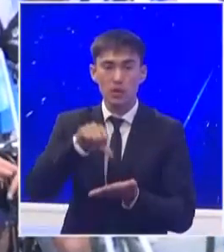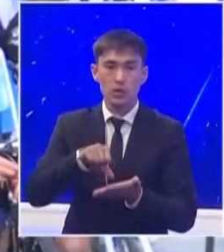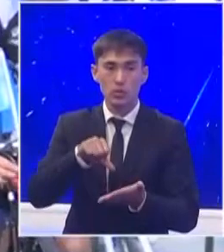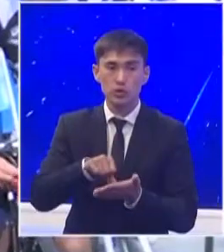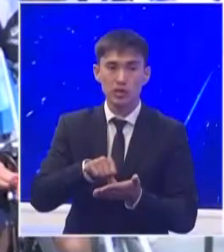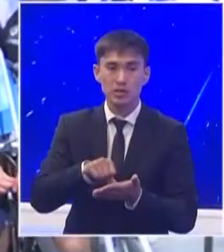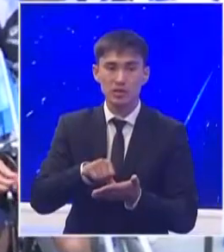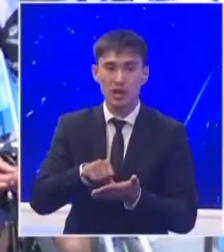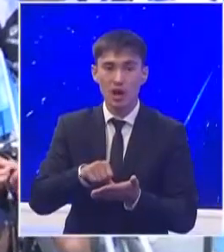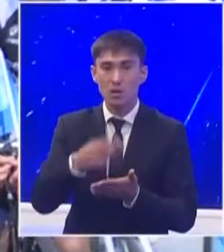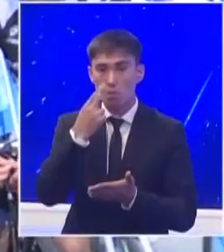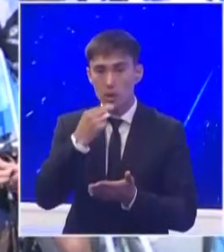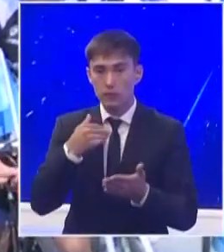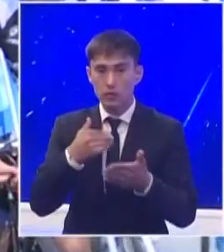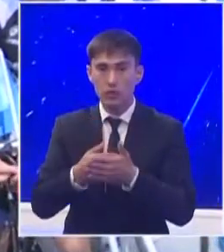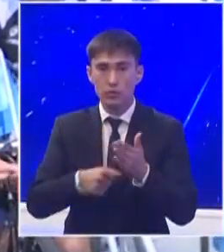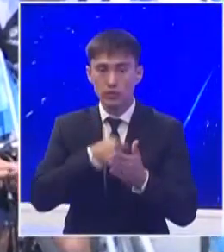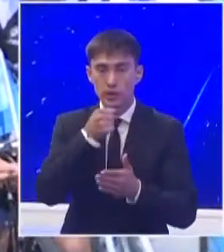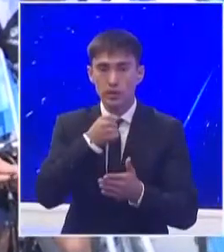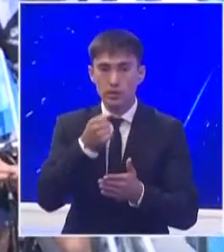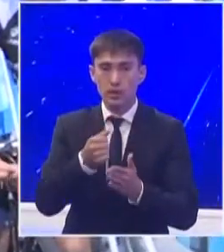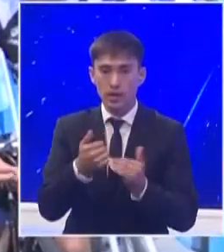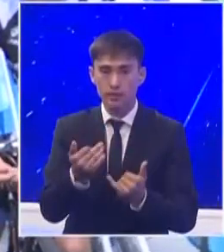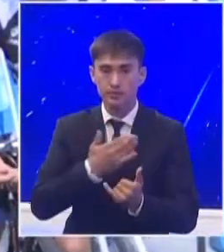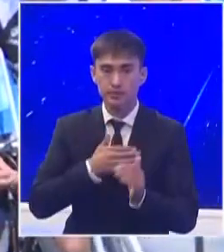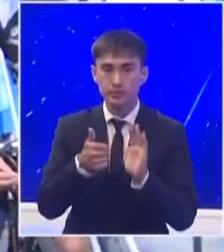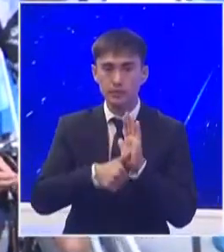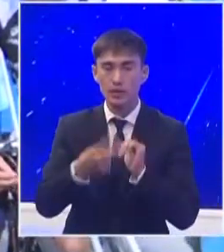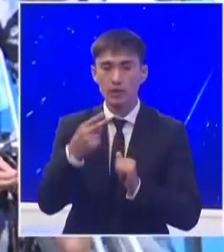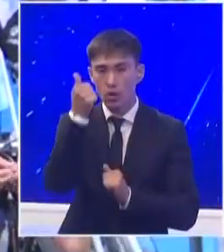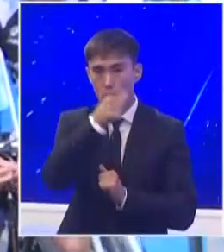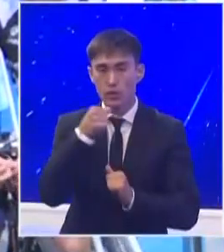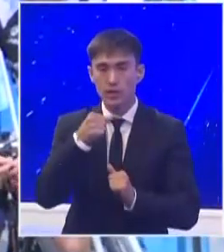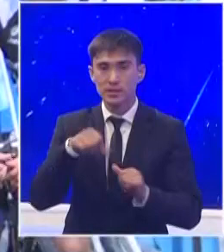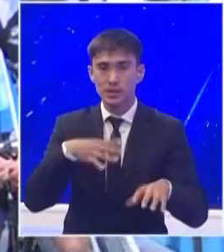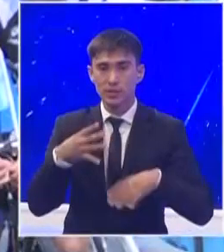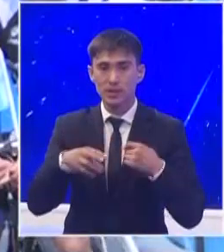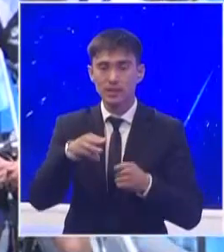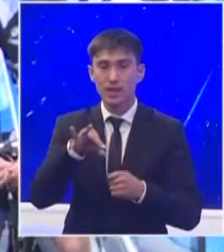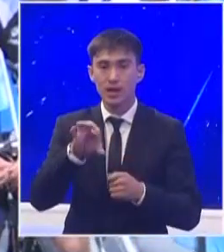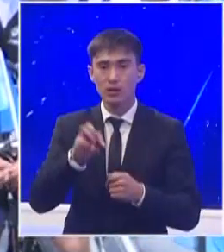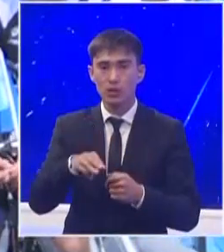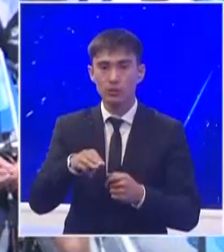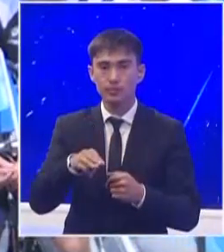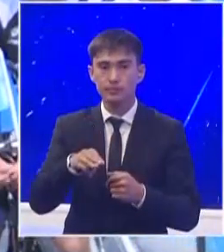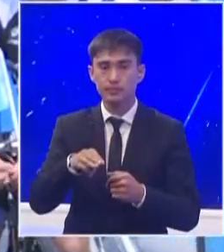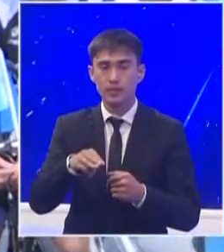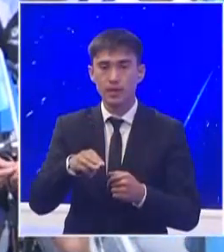участие от мала до велика. Мне 62 года, я занимаюсь триатлоном и вот участвую в